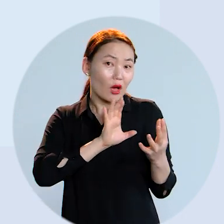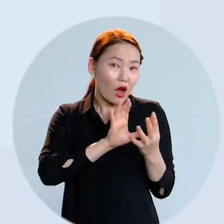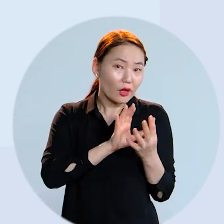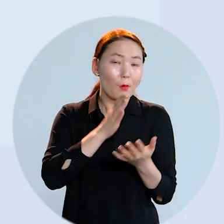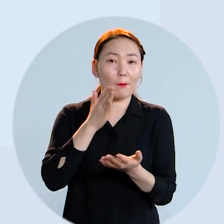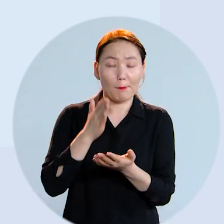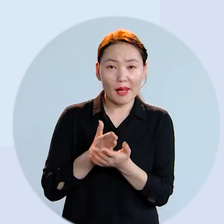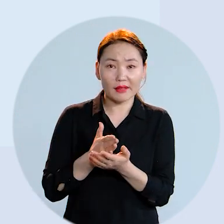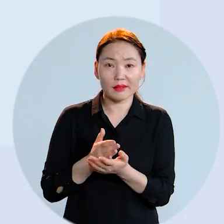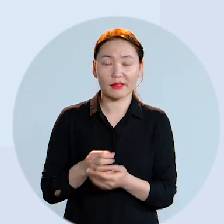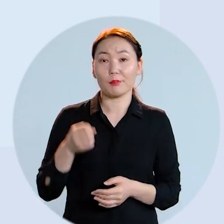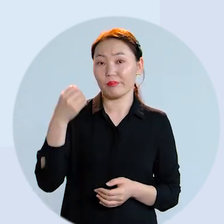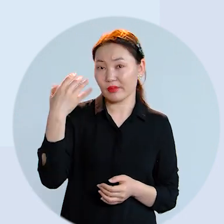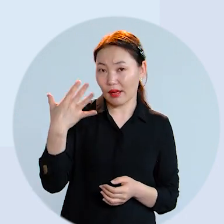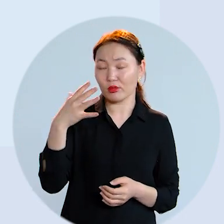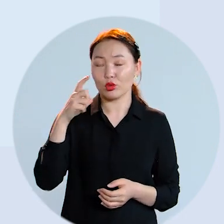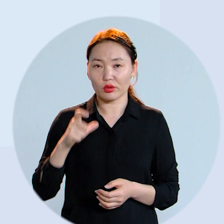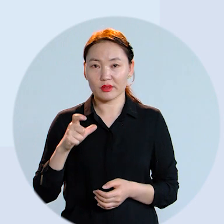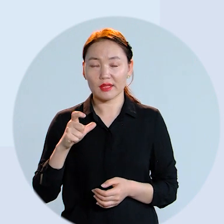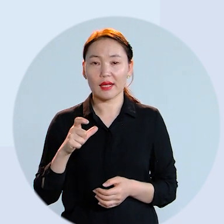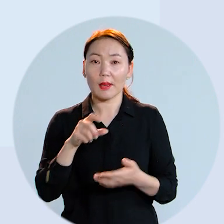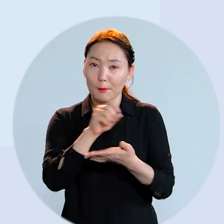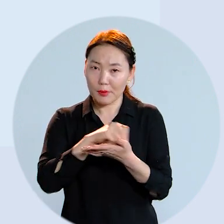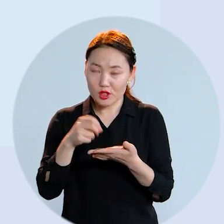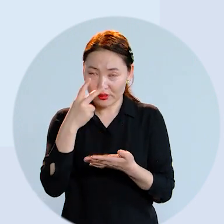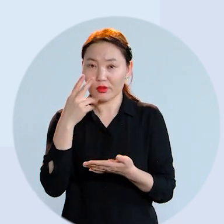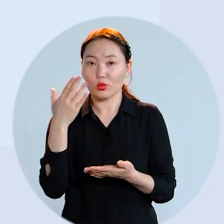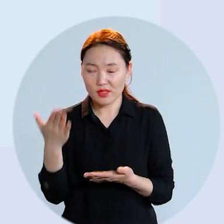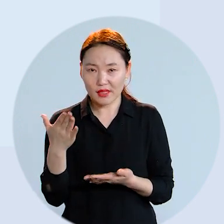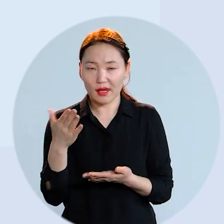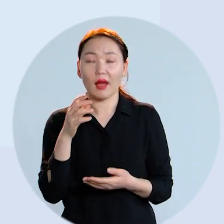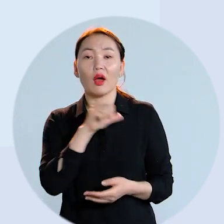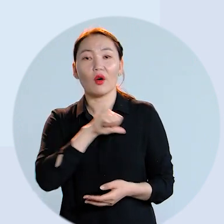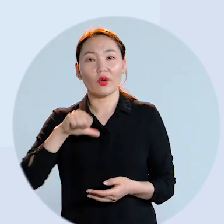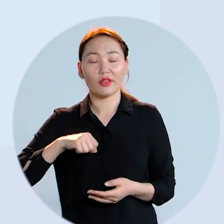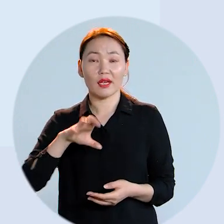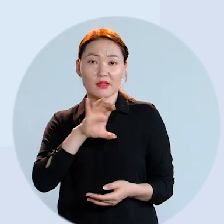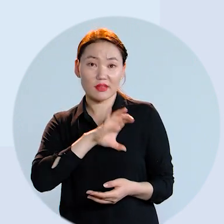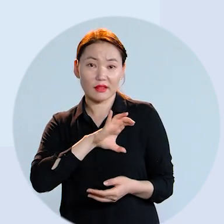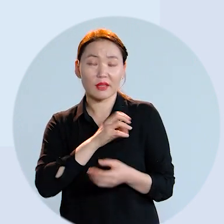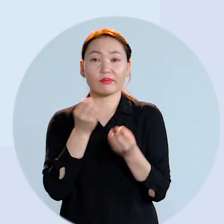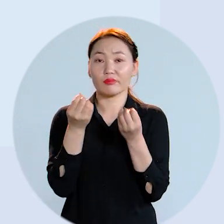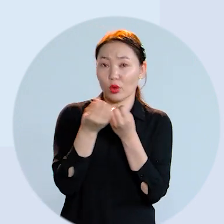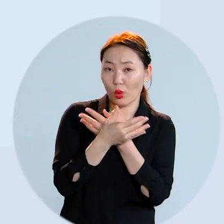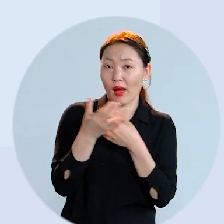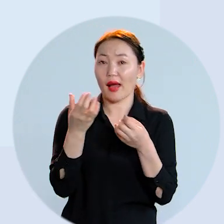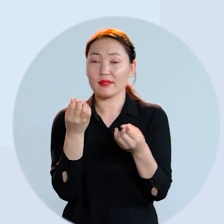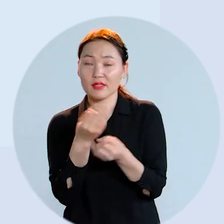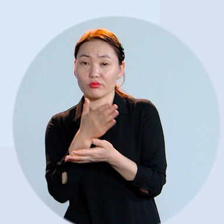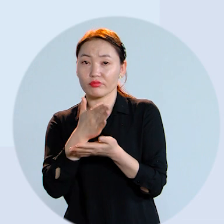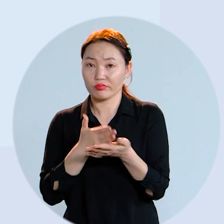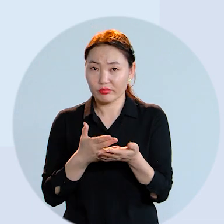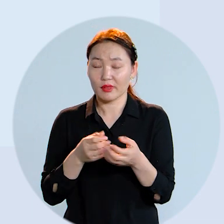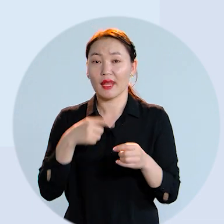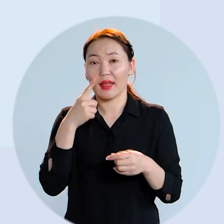мэдрэмжээ хуваалцдаг, гуниг баяраа ярьж чаддаг, баггүйгээр тэр хүнтэй харилцаж чаддаг хүн болвол хэд байна вэ? Та